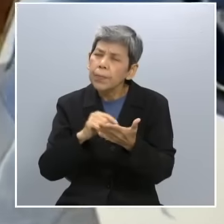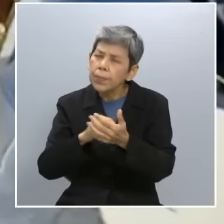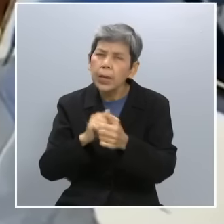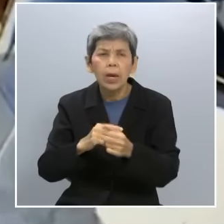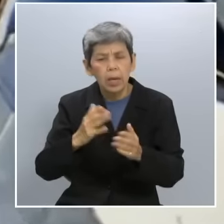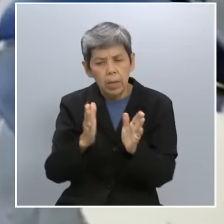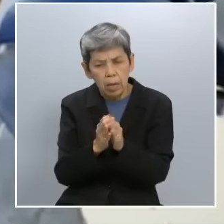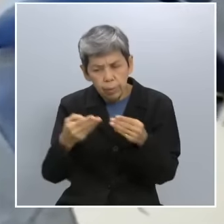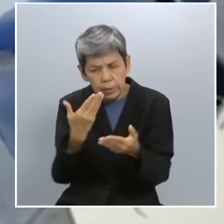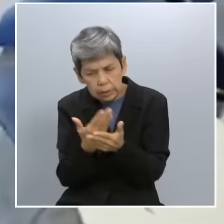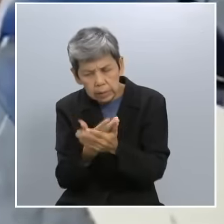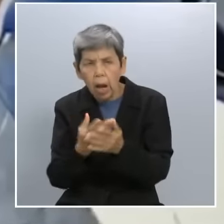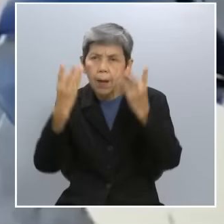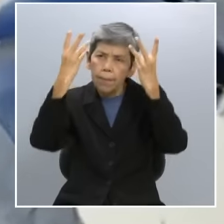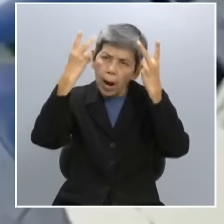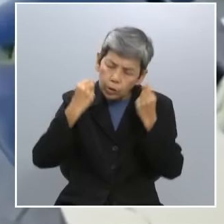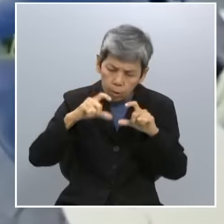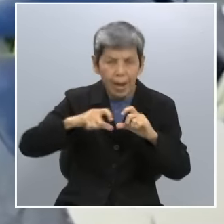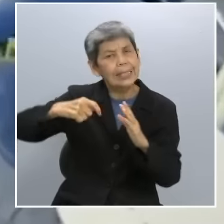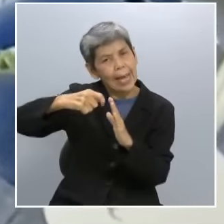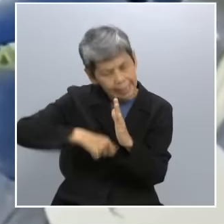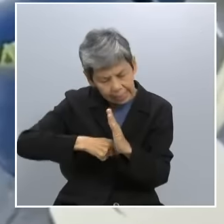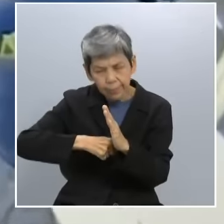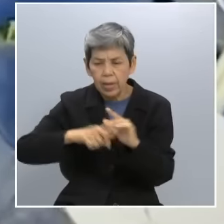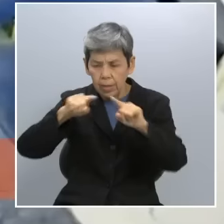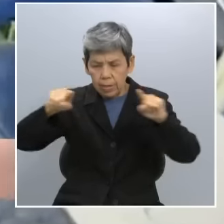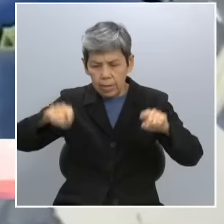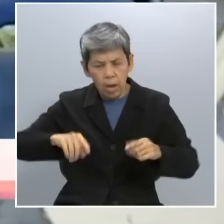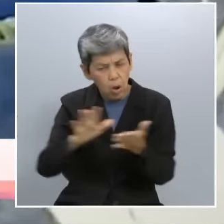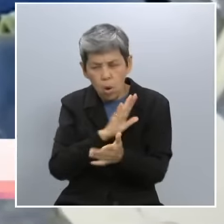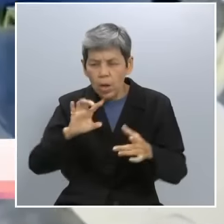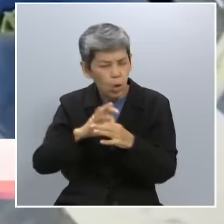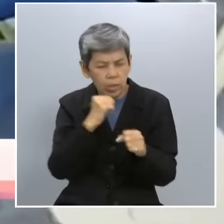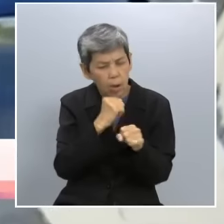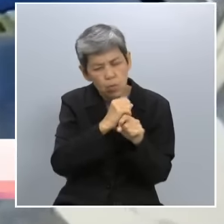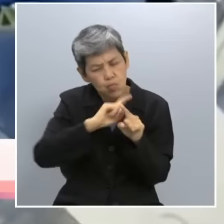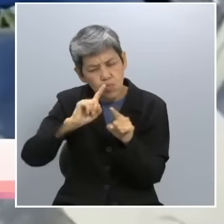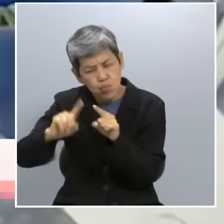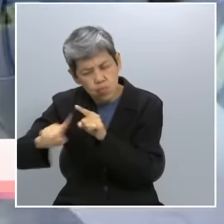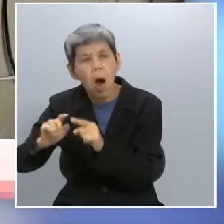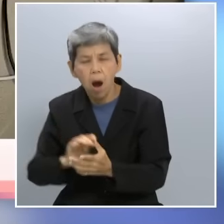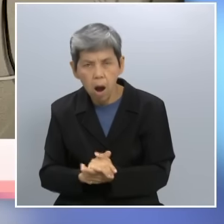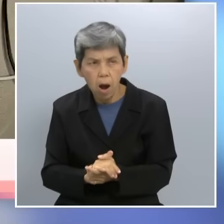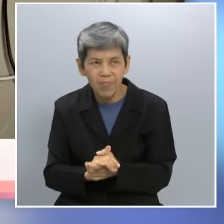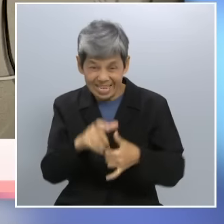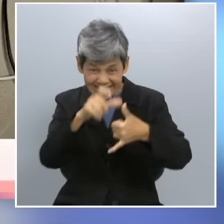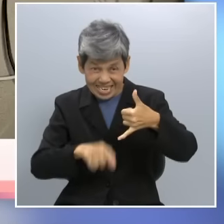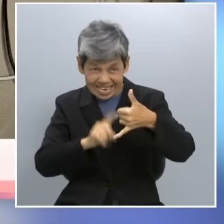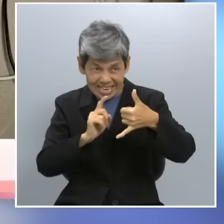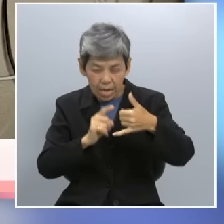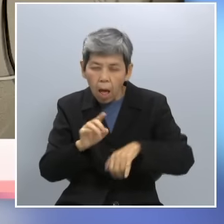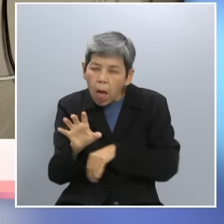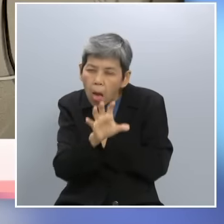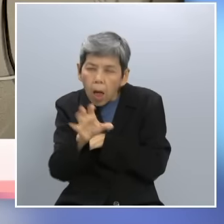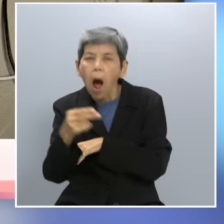กระเป๋าเงินมีบัตรประชาชนบัตรเครดิตอือแล้วก็มีเอกสารส่วนตัวเอกสารเรื่องงานต่างๆเพราะฉะนั้นเนี่ยละครับคือคนร้ายเนี่ยไปหลอก